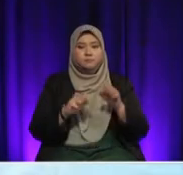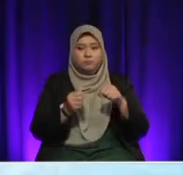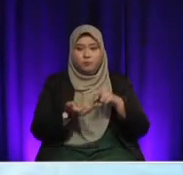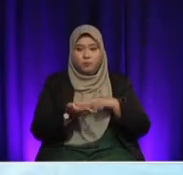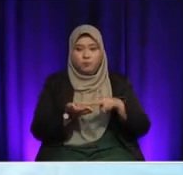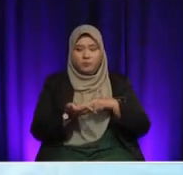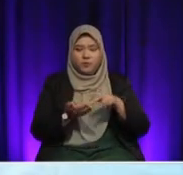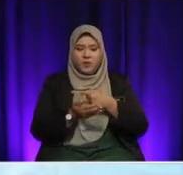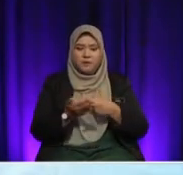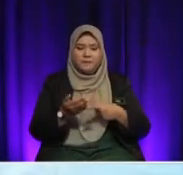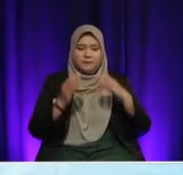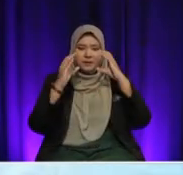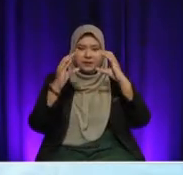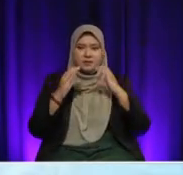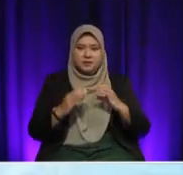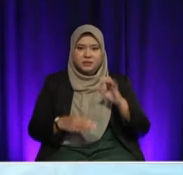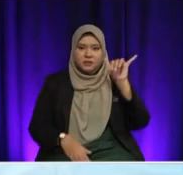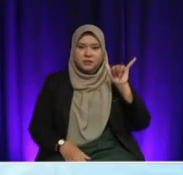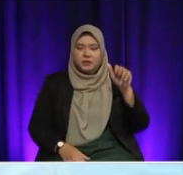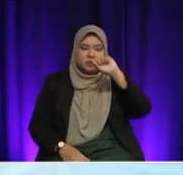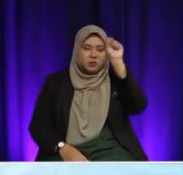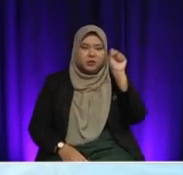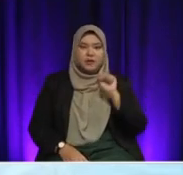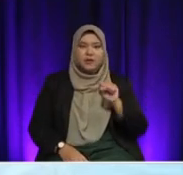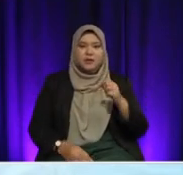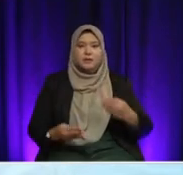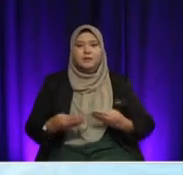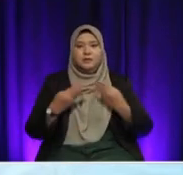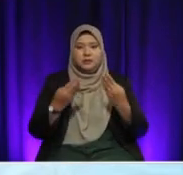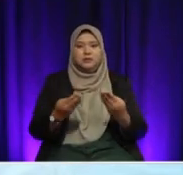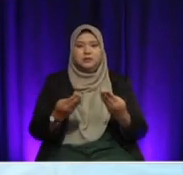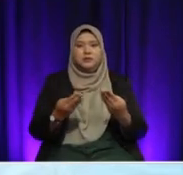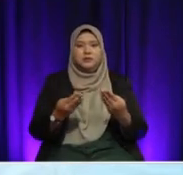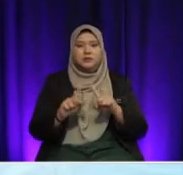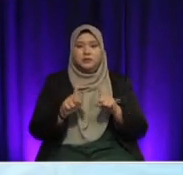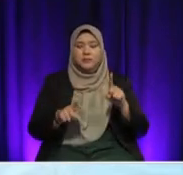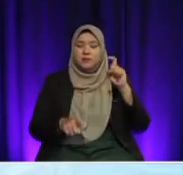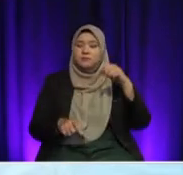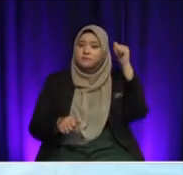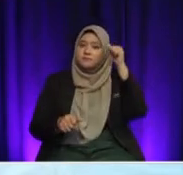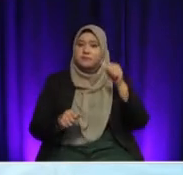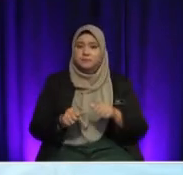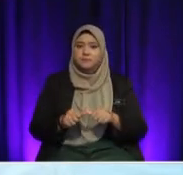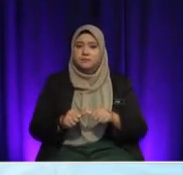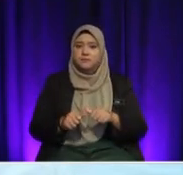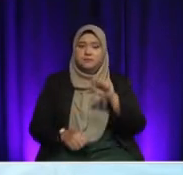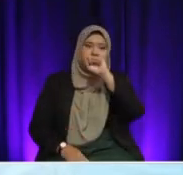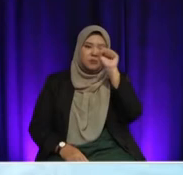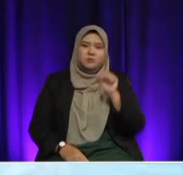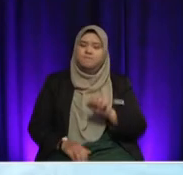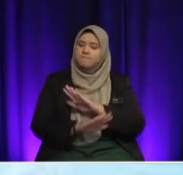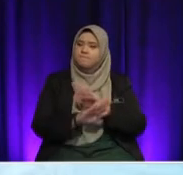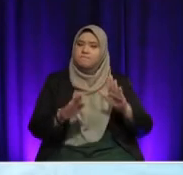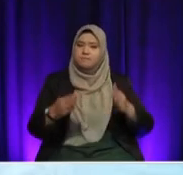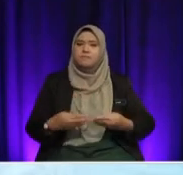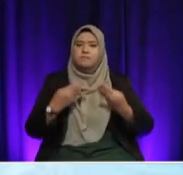ada menggaul ikan dengan garam dan asam, kemudian ada menyalur ikan dengan beras yang dikisar dan membersih dan mengetus ikan sehingga betul-betul